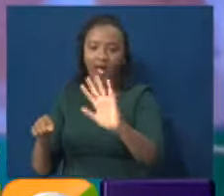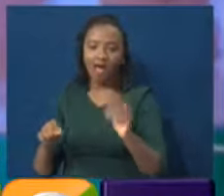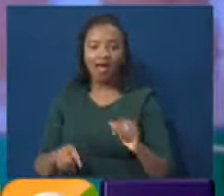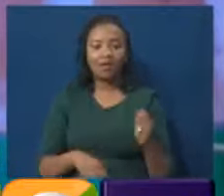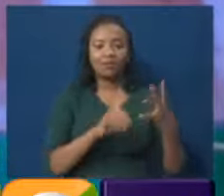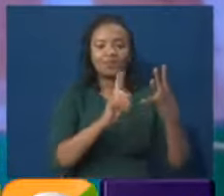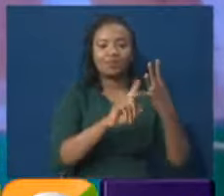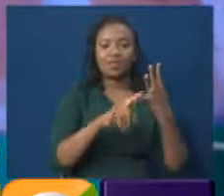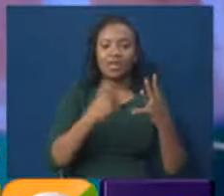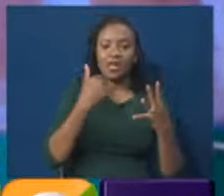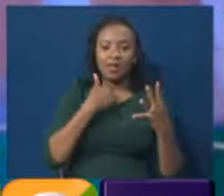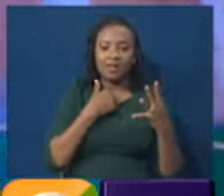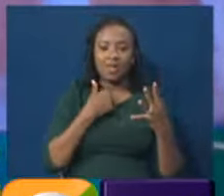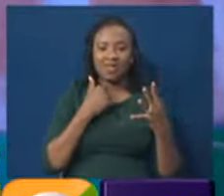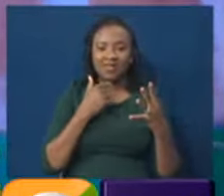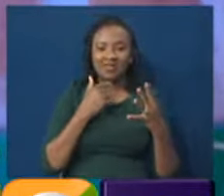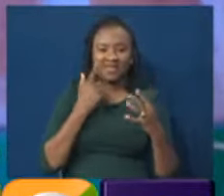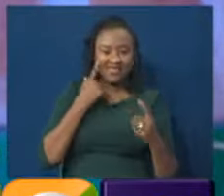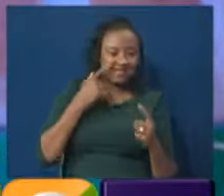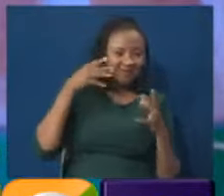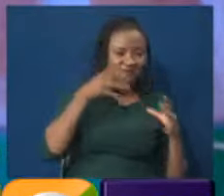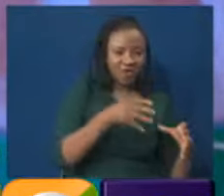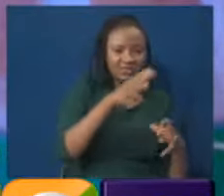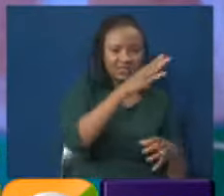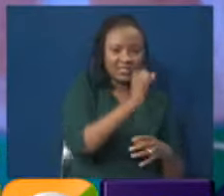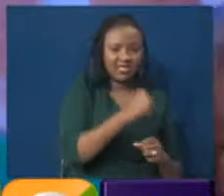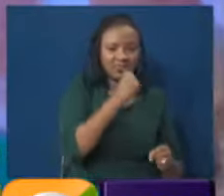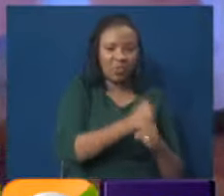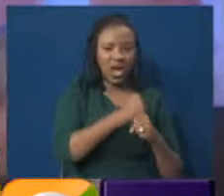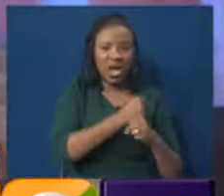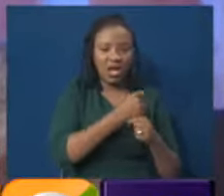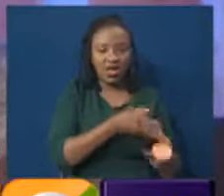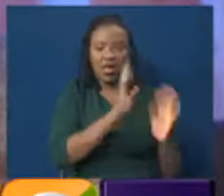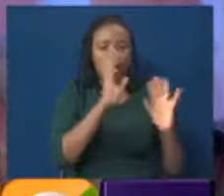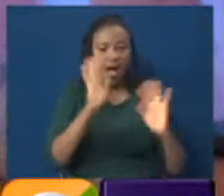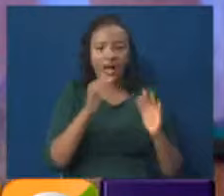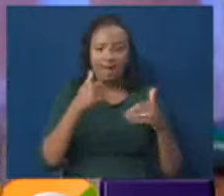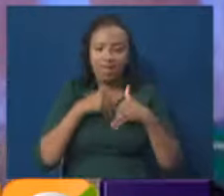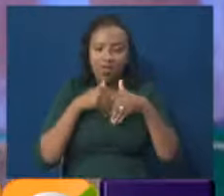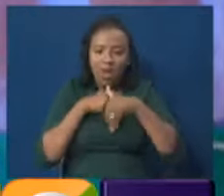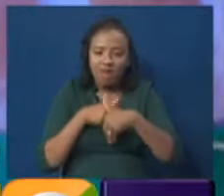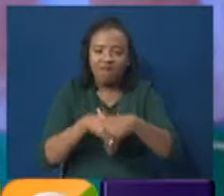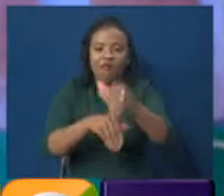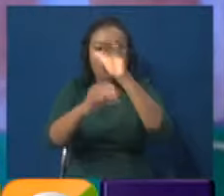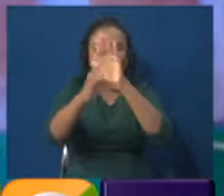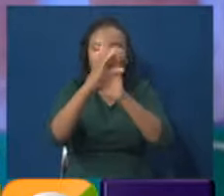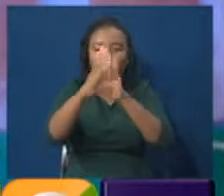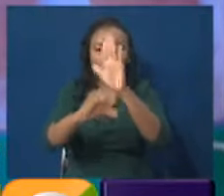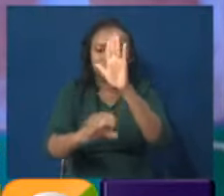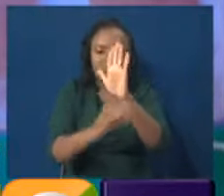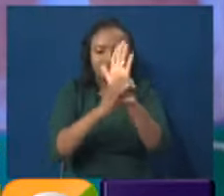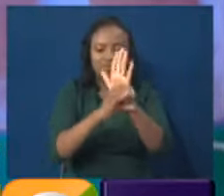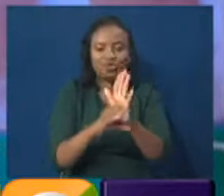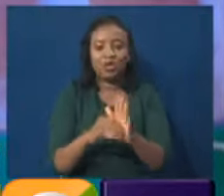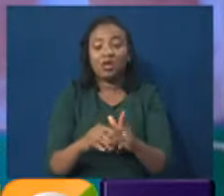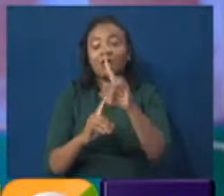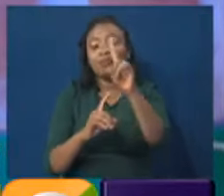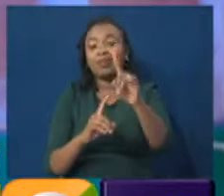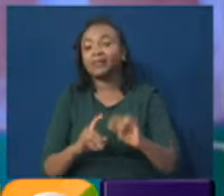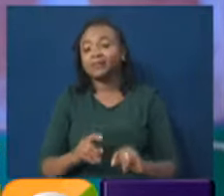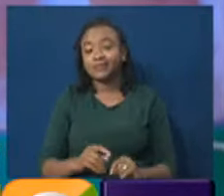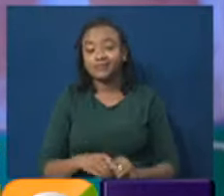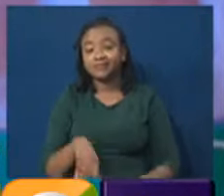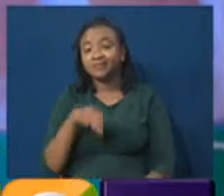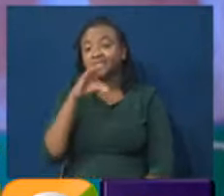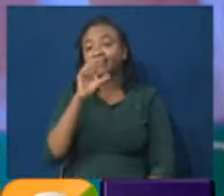Sitaingia kwa mambo ya mawaziri wafanye bila wanataka. Nitafuata katiba. Ukiona CAS wamekuwa